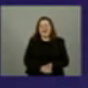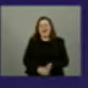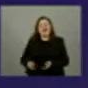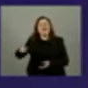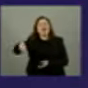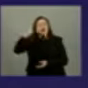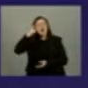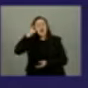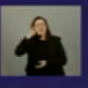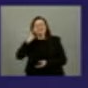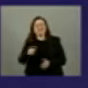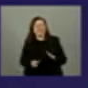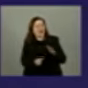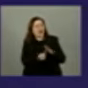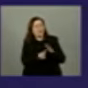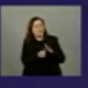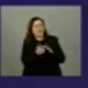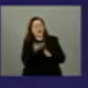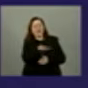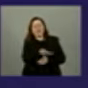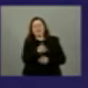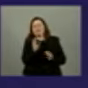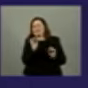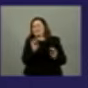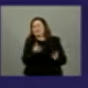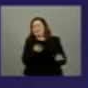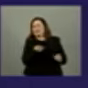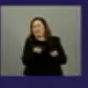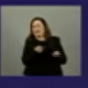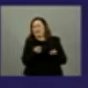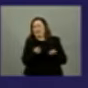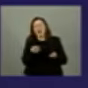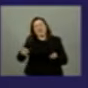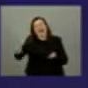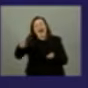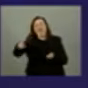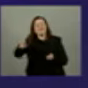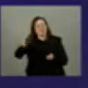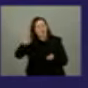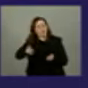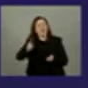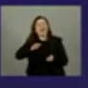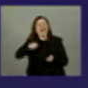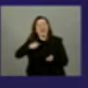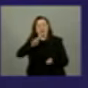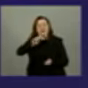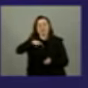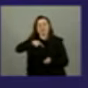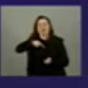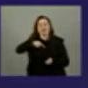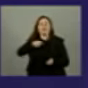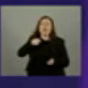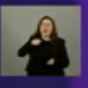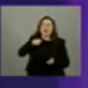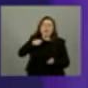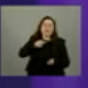μια ασφαλιστική δικλίδα. Η σημερινή του παρέμβαση είναι στην κατεύθυνση της εγγύησης της ενότητας, γιατί